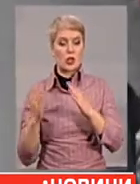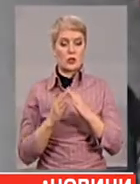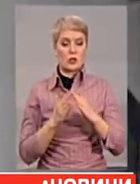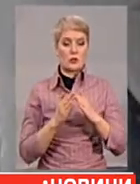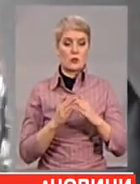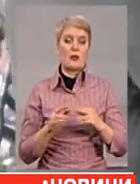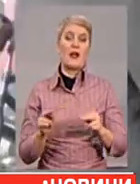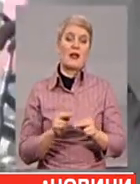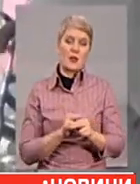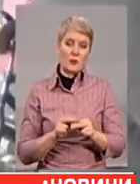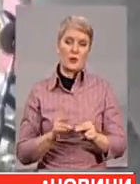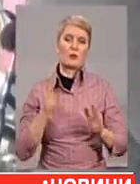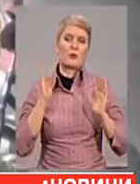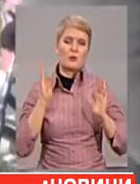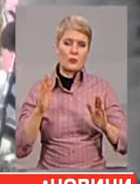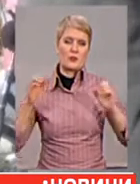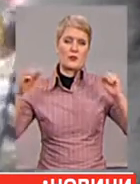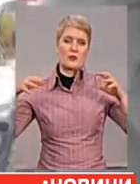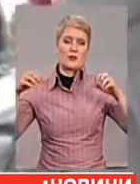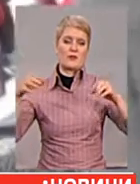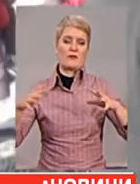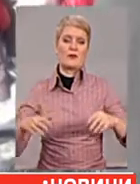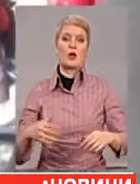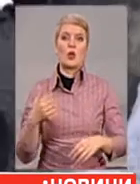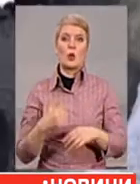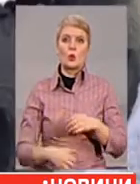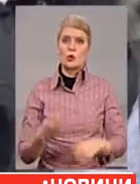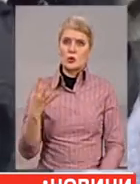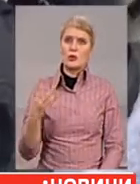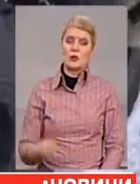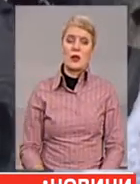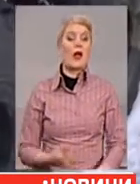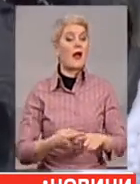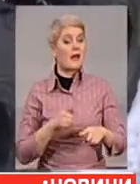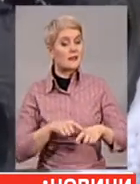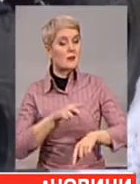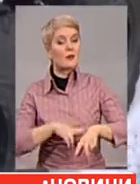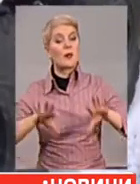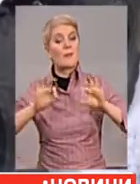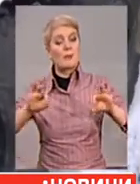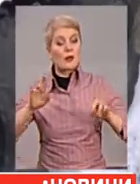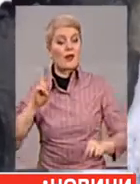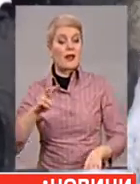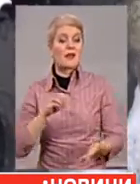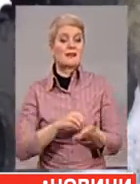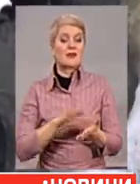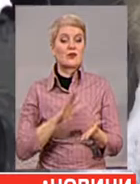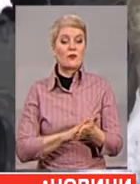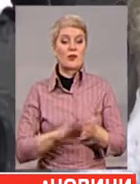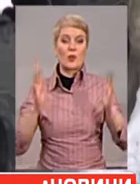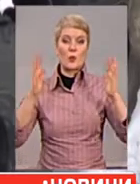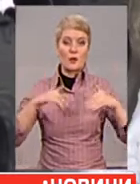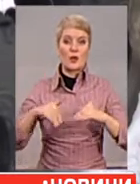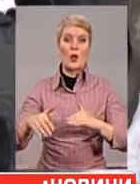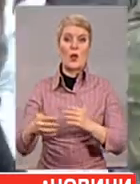Делають, ремонтують світ. Ремонтують світ. Уже 4 дні. А це правоохоронці пояснюють, як зареєструвати руйнування і